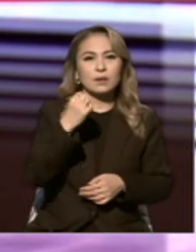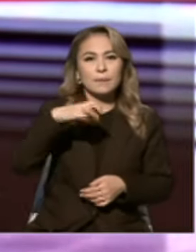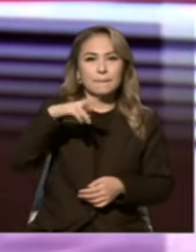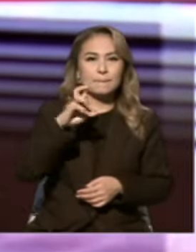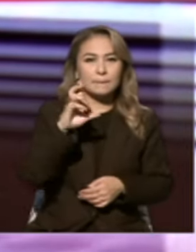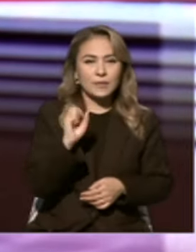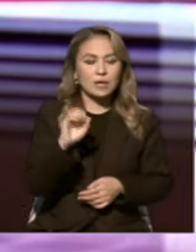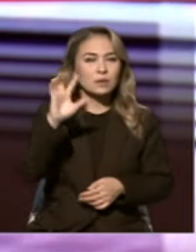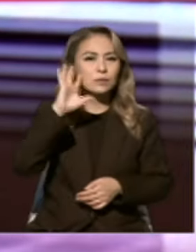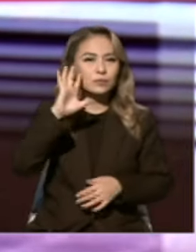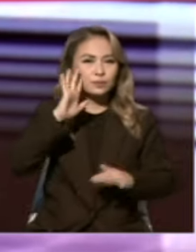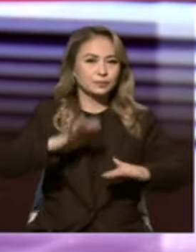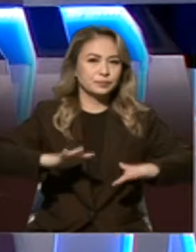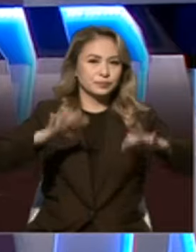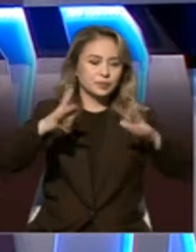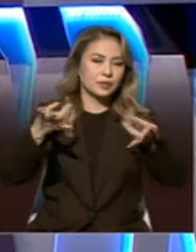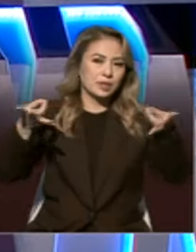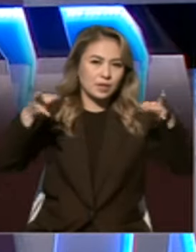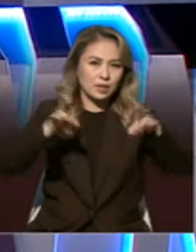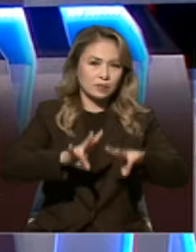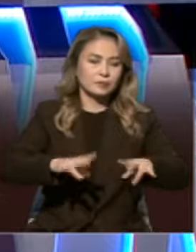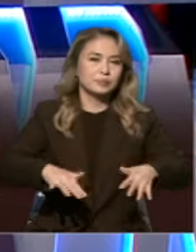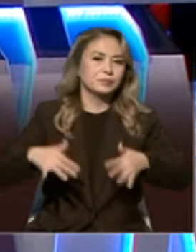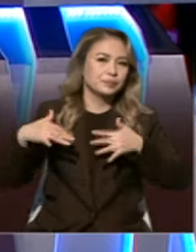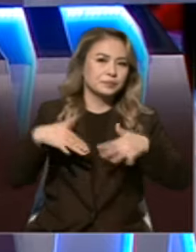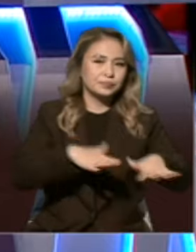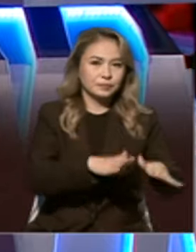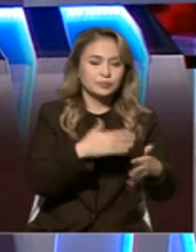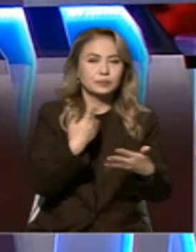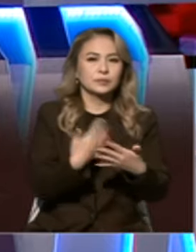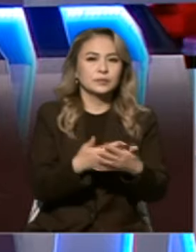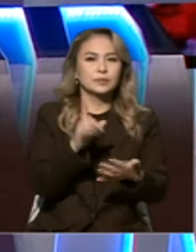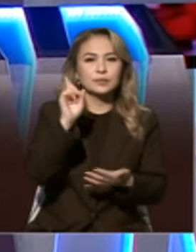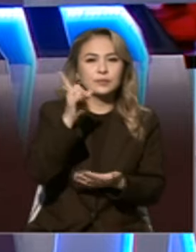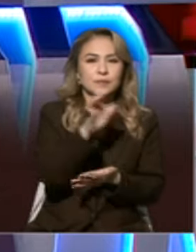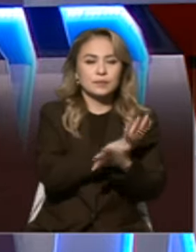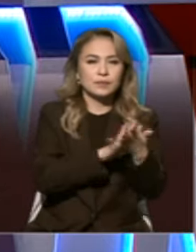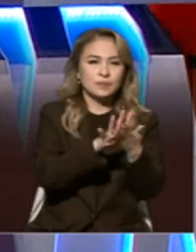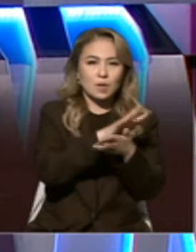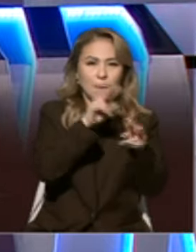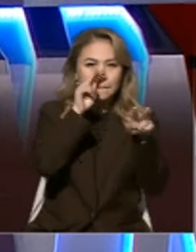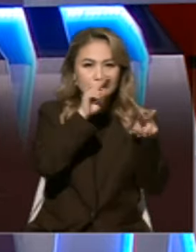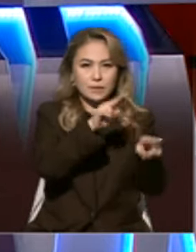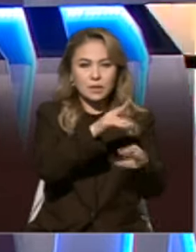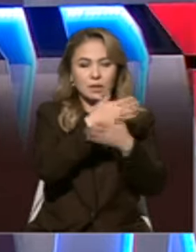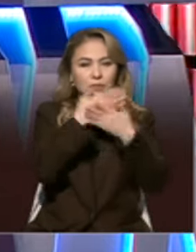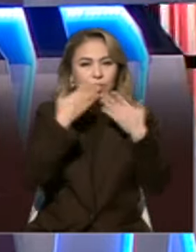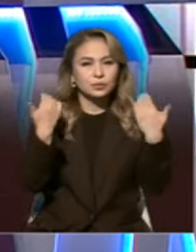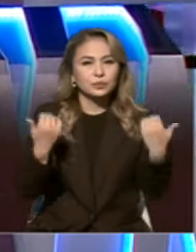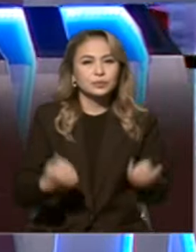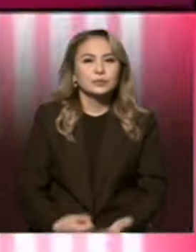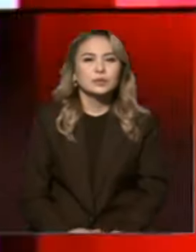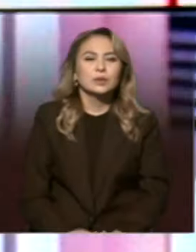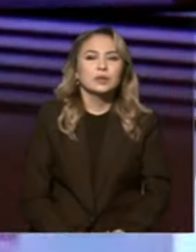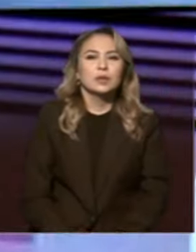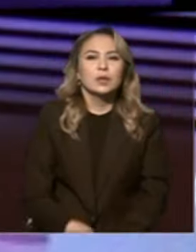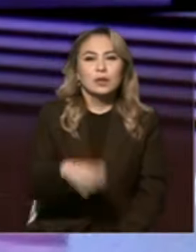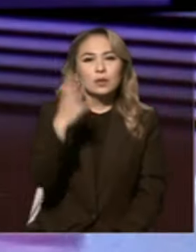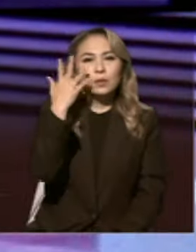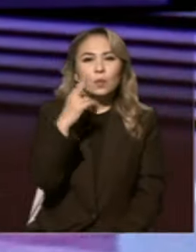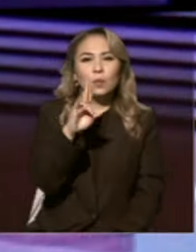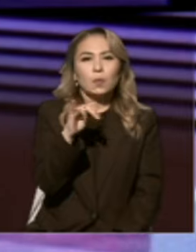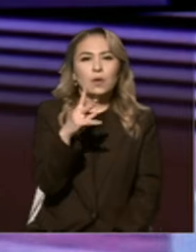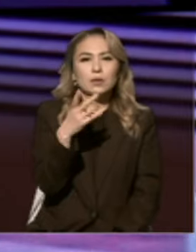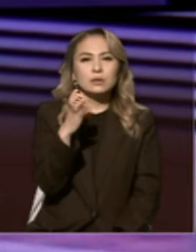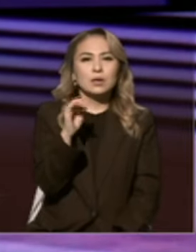бәрі қазір су астында қалып шайылып кетті бәрі. Иә, иә. Өйткені ешқандай бақылау жоқ. Енді әсіресе Құлсарға барған кездегі ең